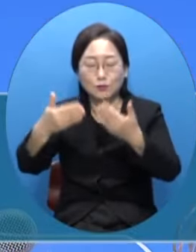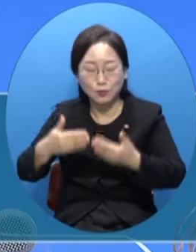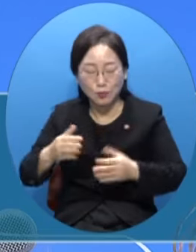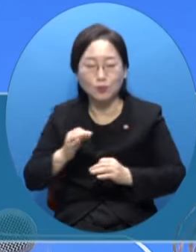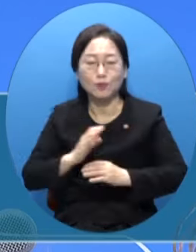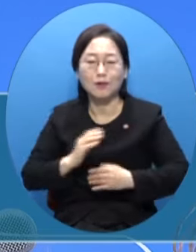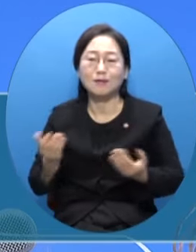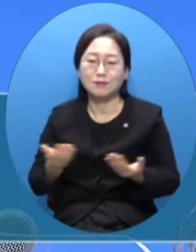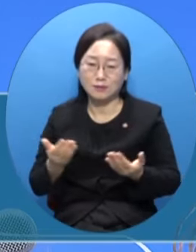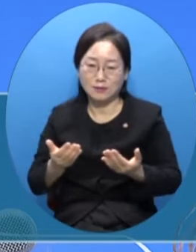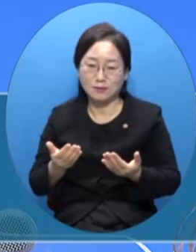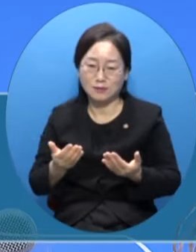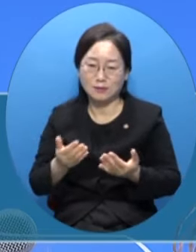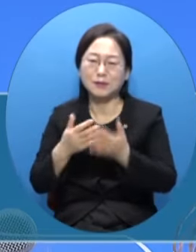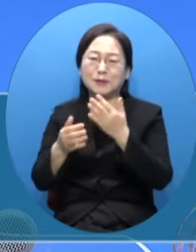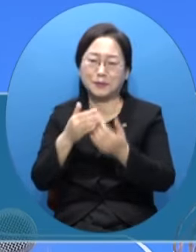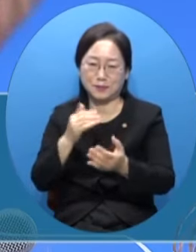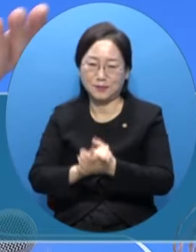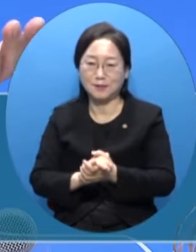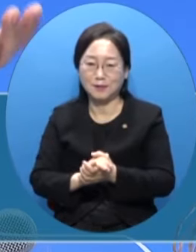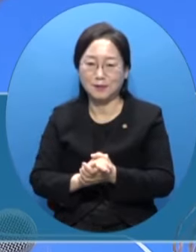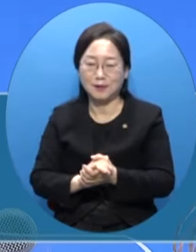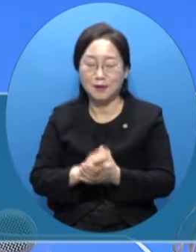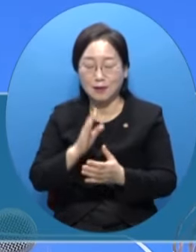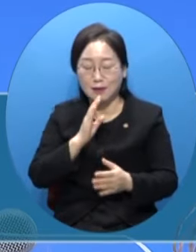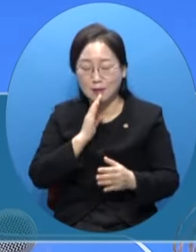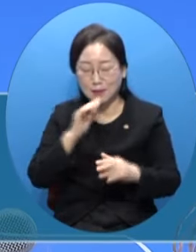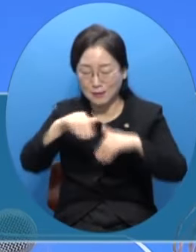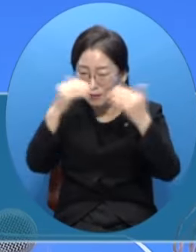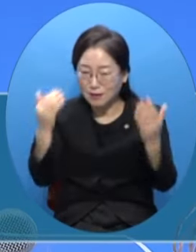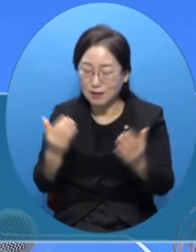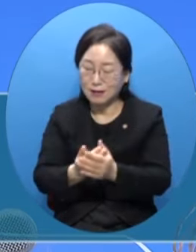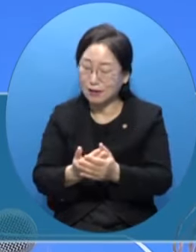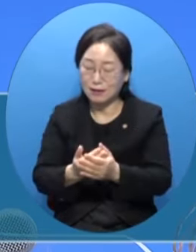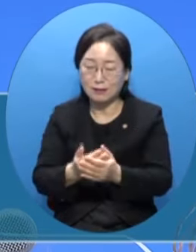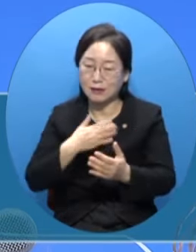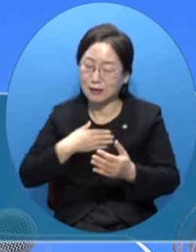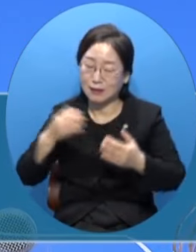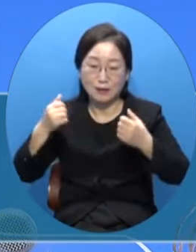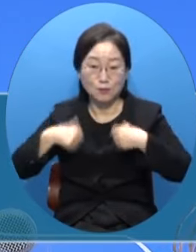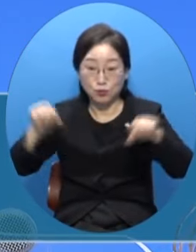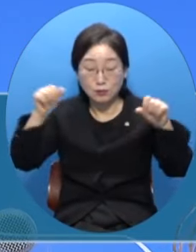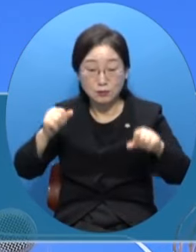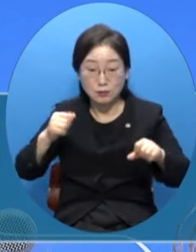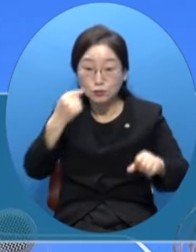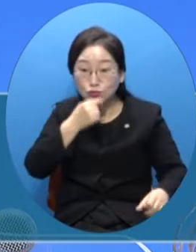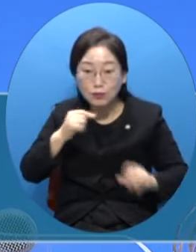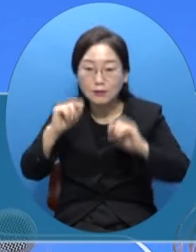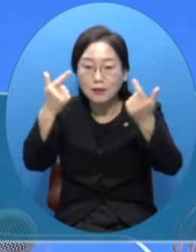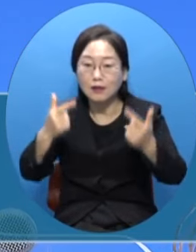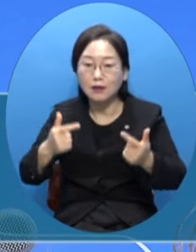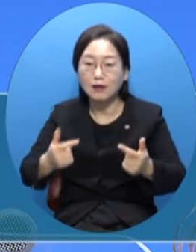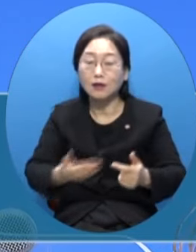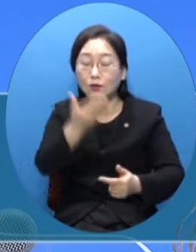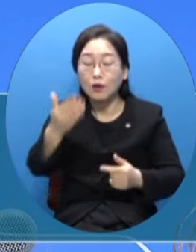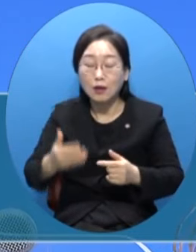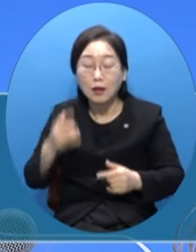역사를 지켜보았습니다. 가장 밑바닥에 모든 걸 다 손 놓고 끝났다고 했을 때, 여러분 부모님 돌아가시고